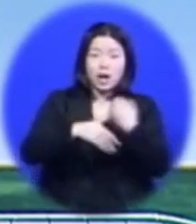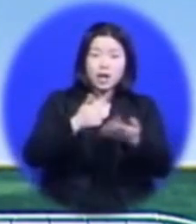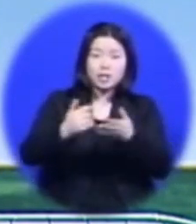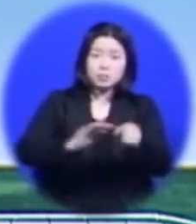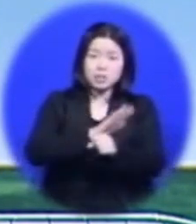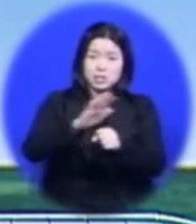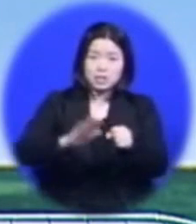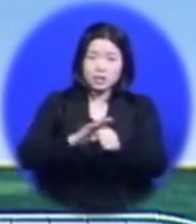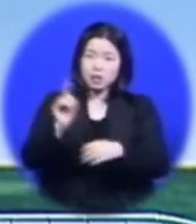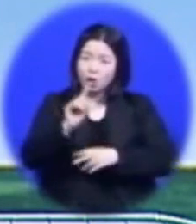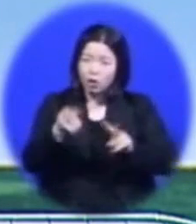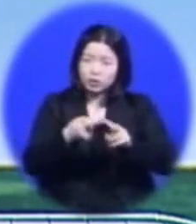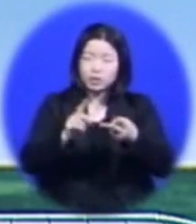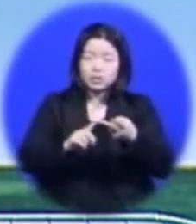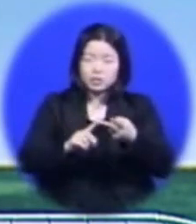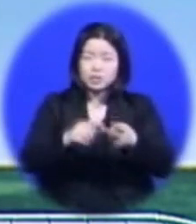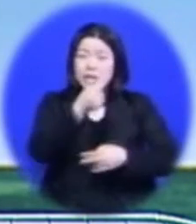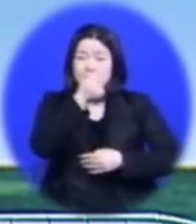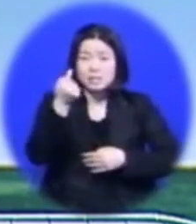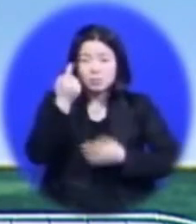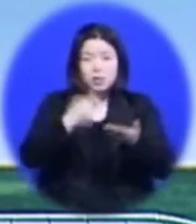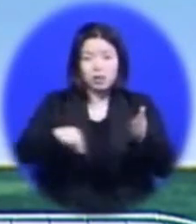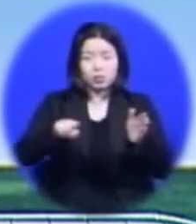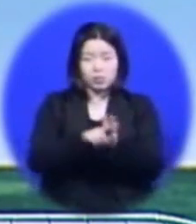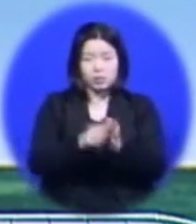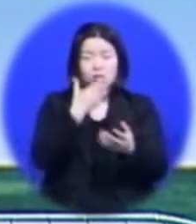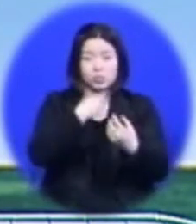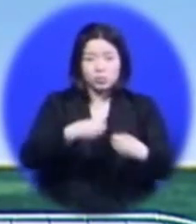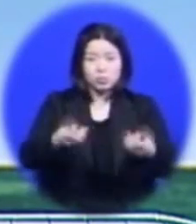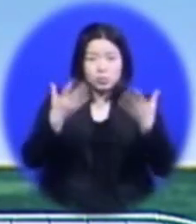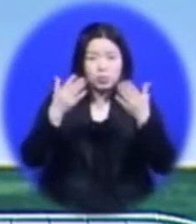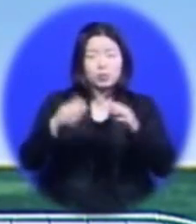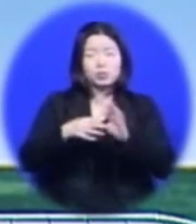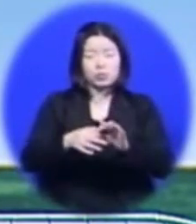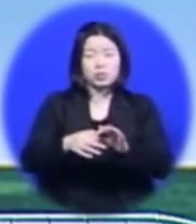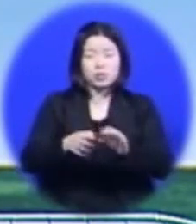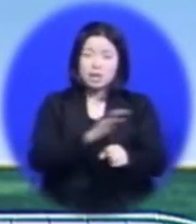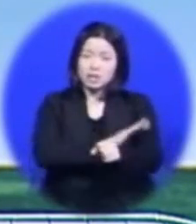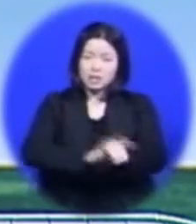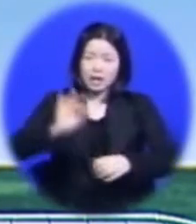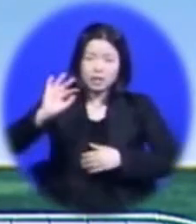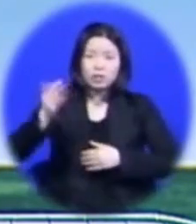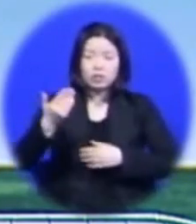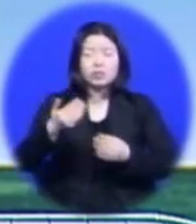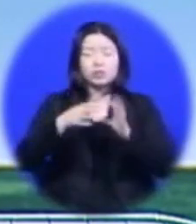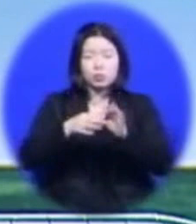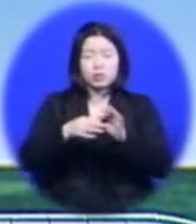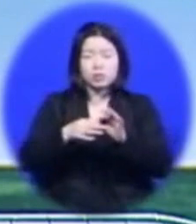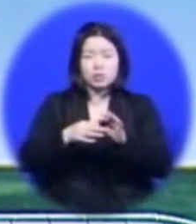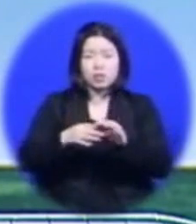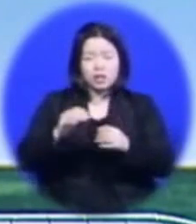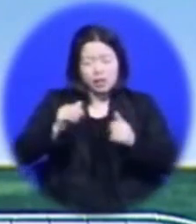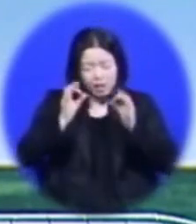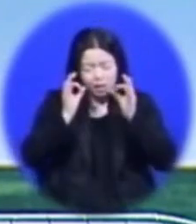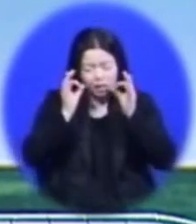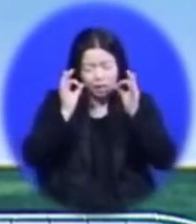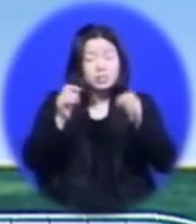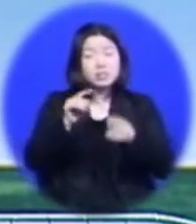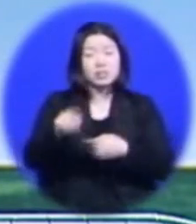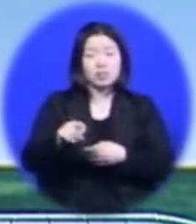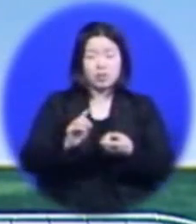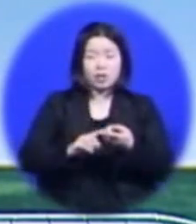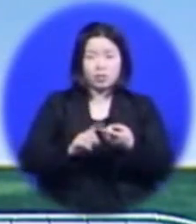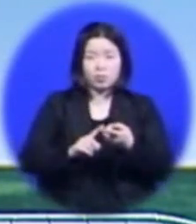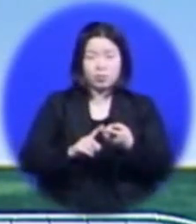사랑을 어떻든지 증명하려고 축복을 통해서, 뭐 잘 되는 걸 통해서 애를 쓰는 거하고